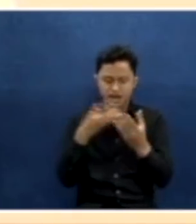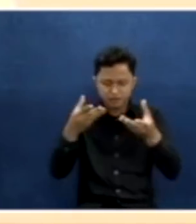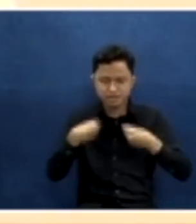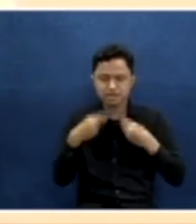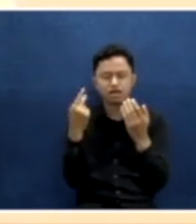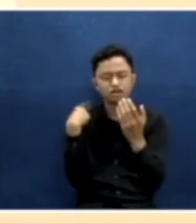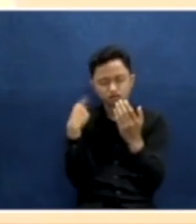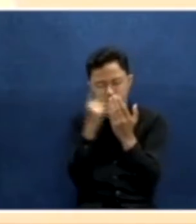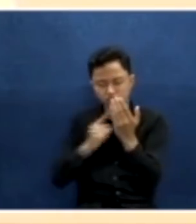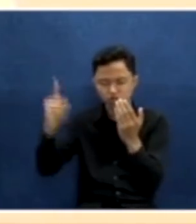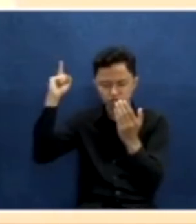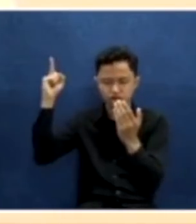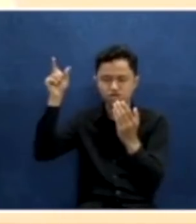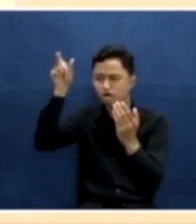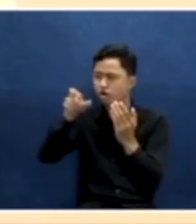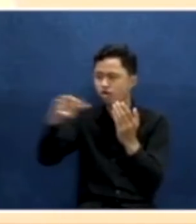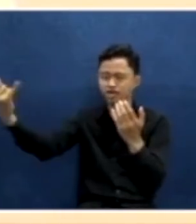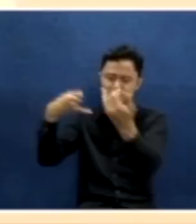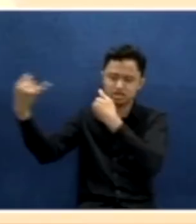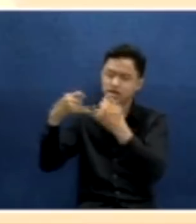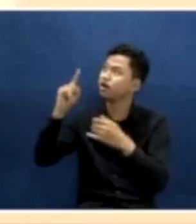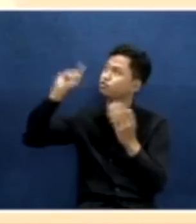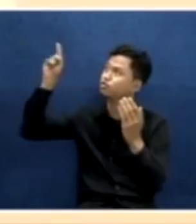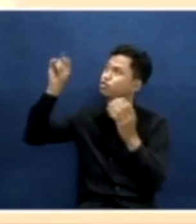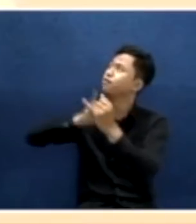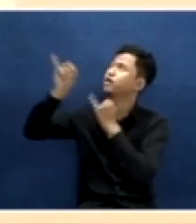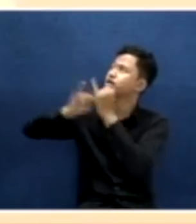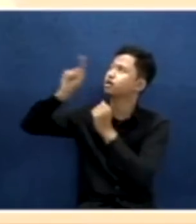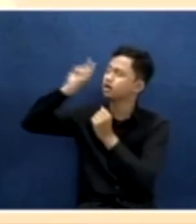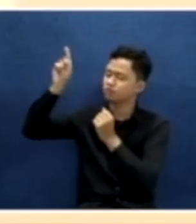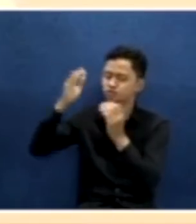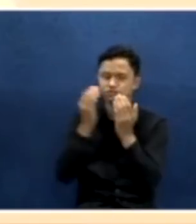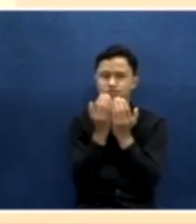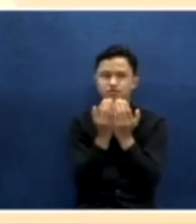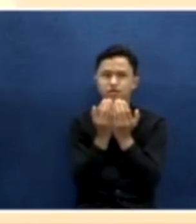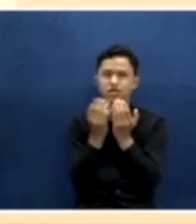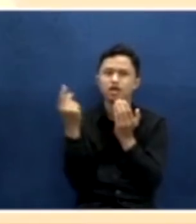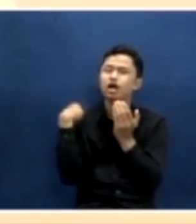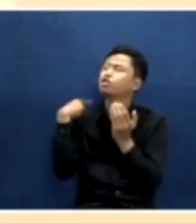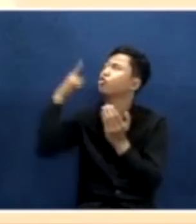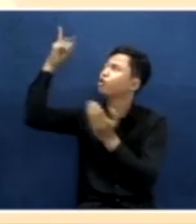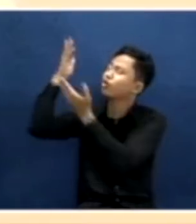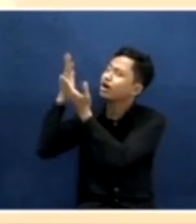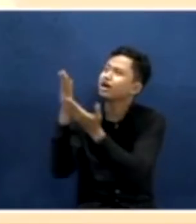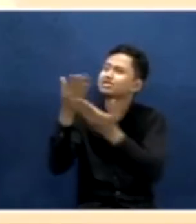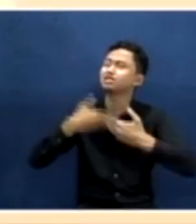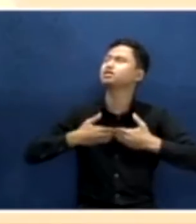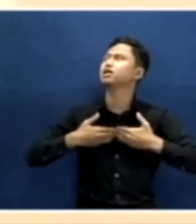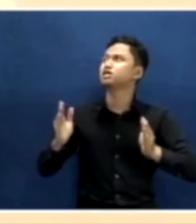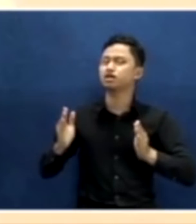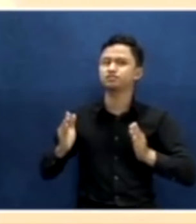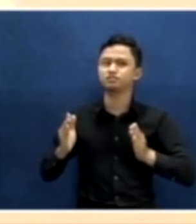orang yang telah lancang untuk menghina agamamu menghina syariat mu berikanlah syafaat hidayah untuk mereka karena